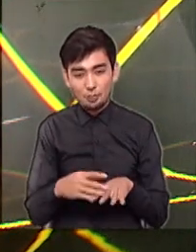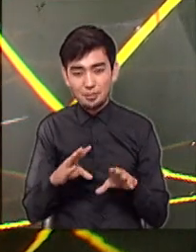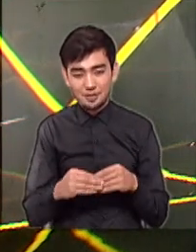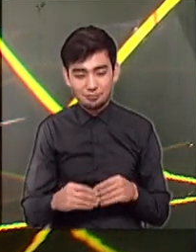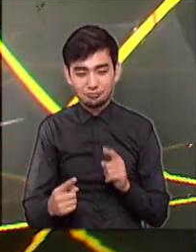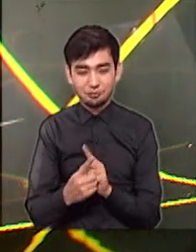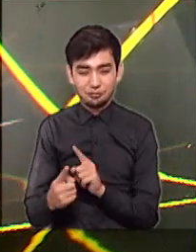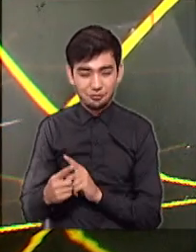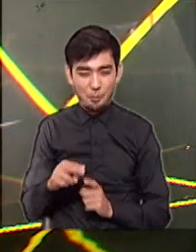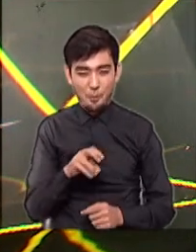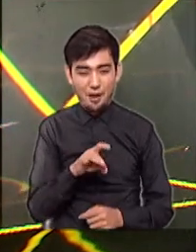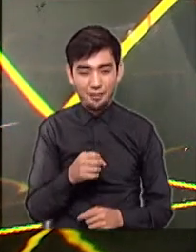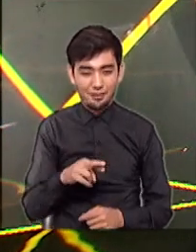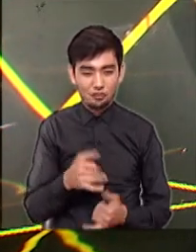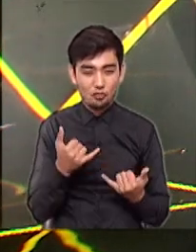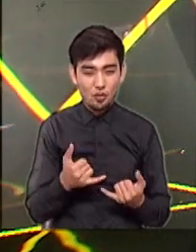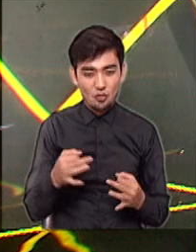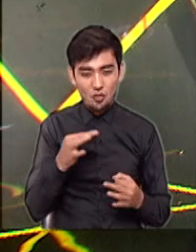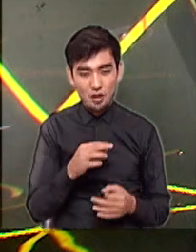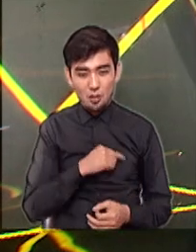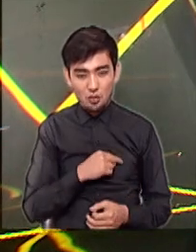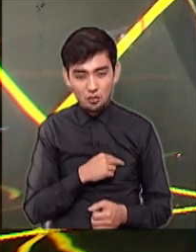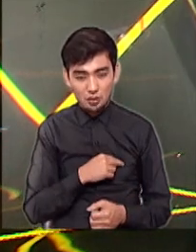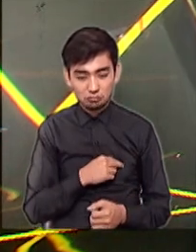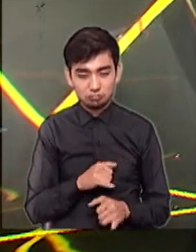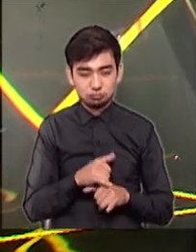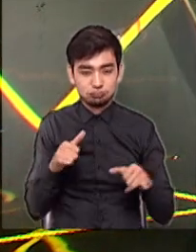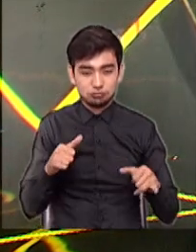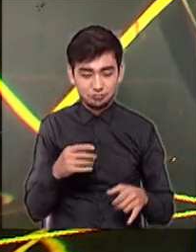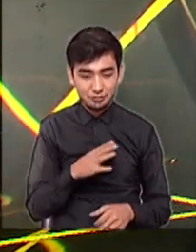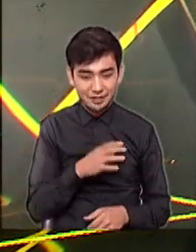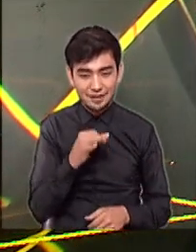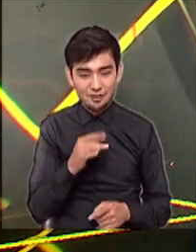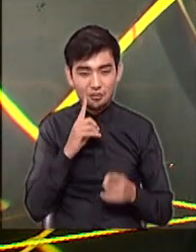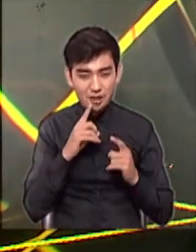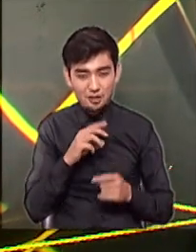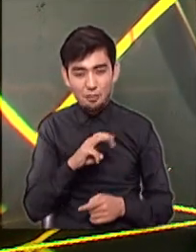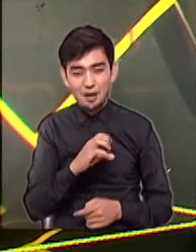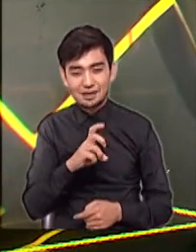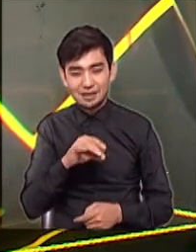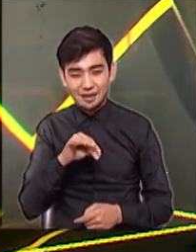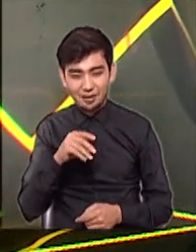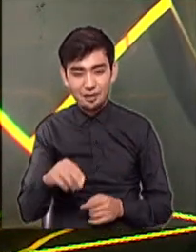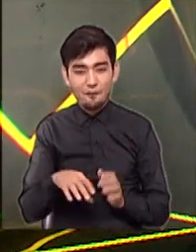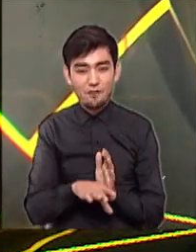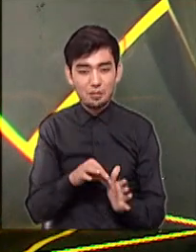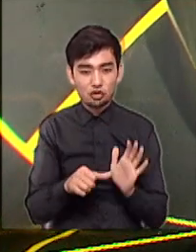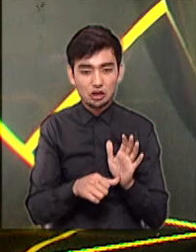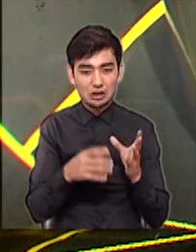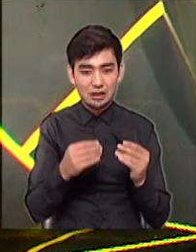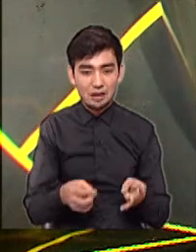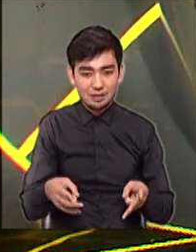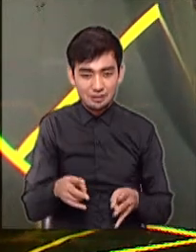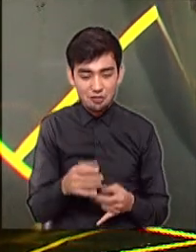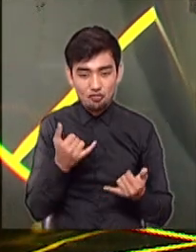жүздесіп жүрген партия өкілдері үгіт-насихат жұмыстарын үдете түскен. Өйткені мәжіліс пен мәслихаттар сайлауына небәрі 6 күн қалып отыр.